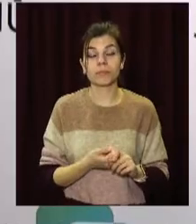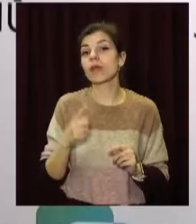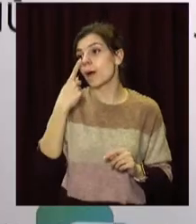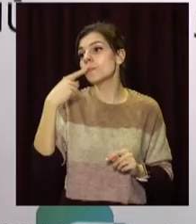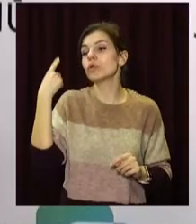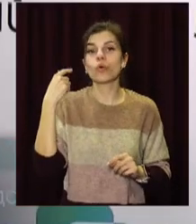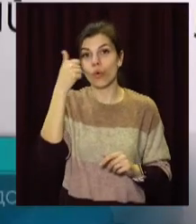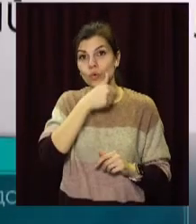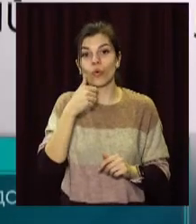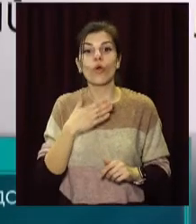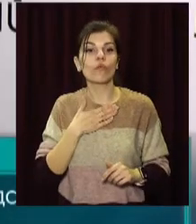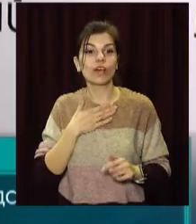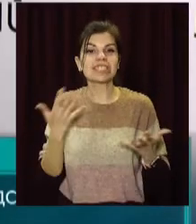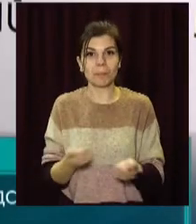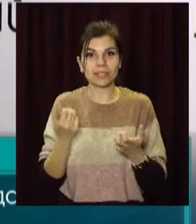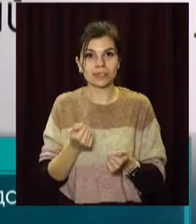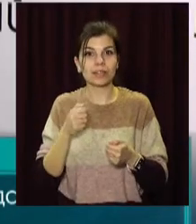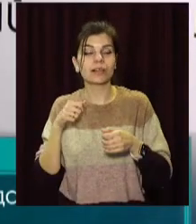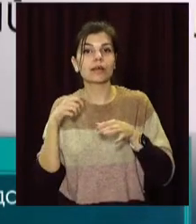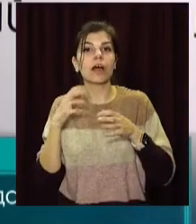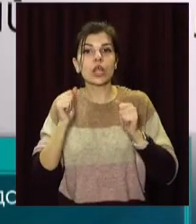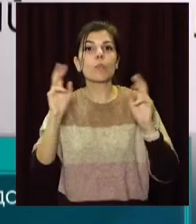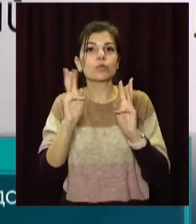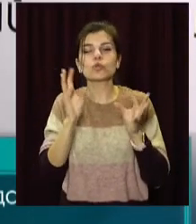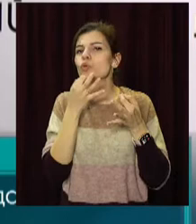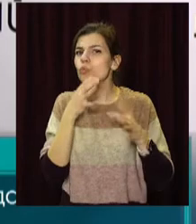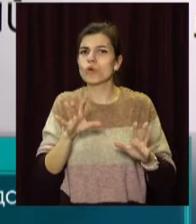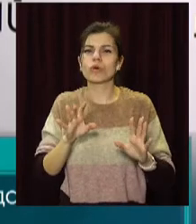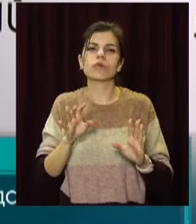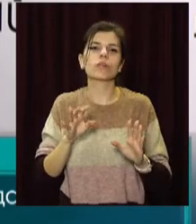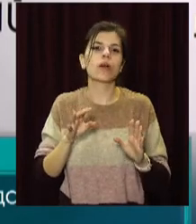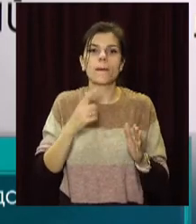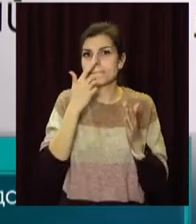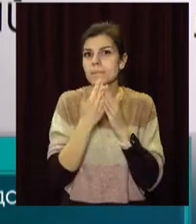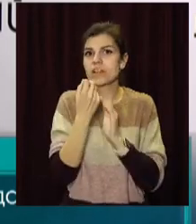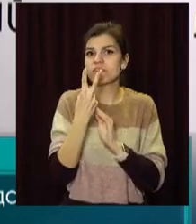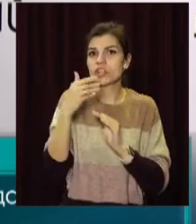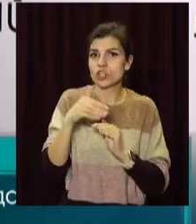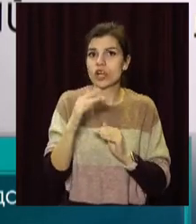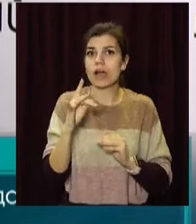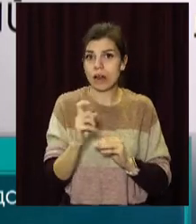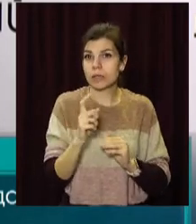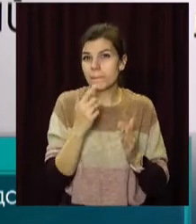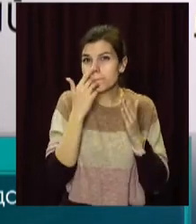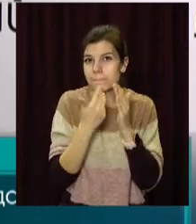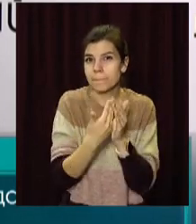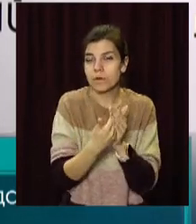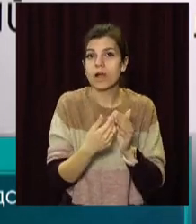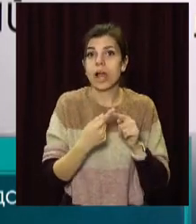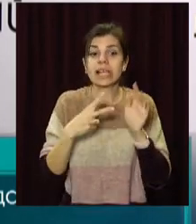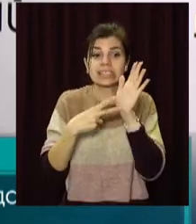Минулого року наші підрозділи виїхали взагалі на пожежі будь-які загоряння майже 12 тисяч разів, майже. То з